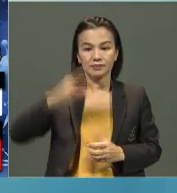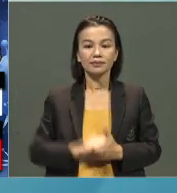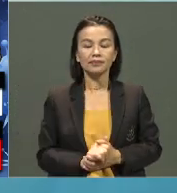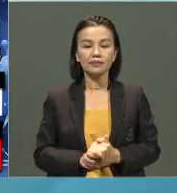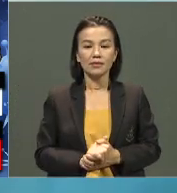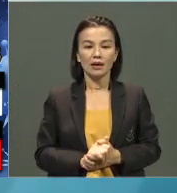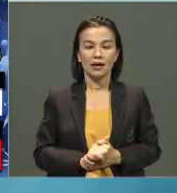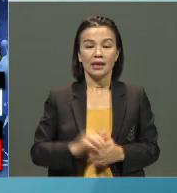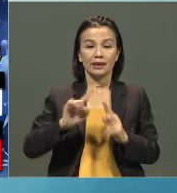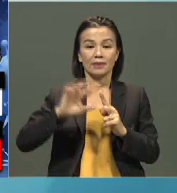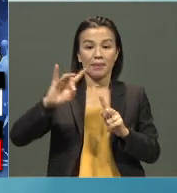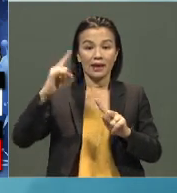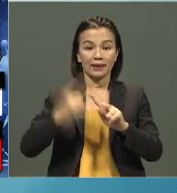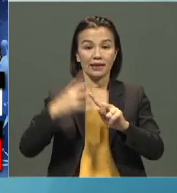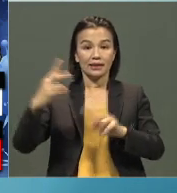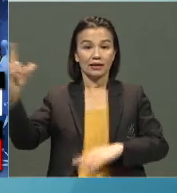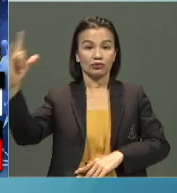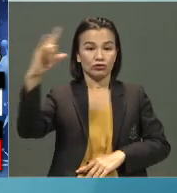ปีเป็นทหารนะครับเดินทางมาวันที่ 8